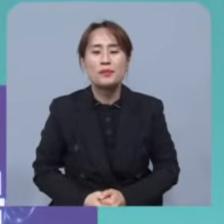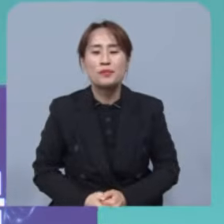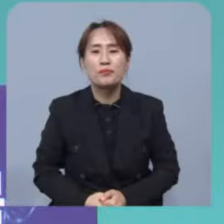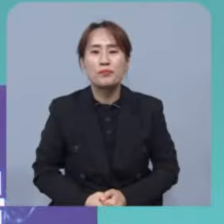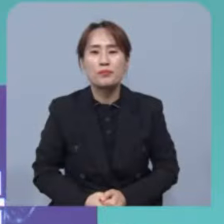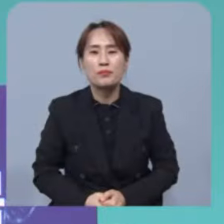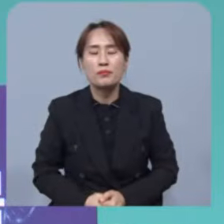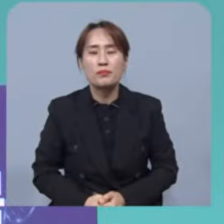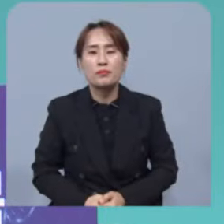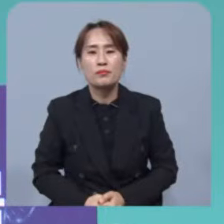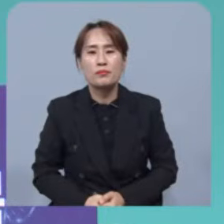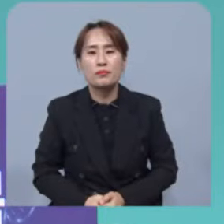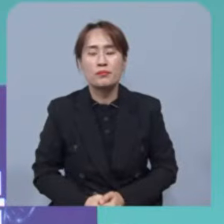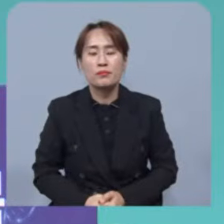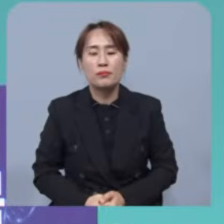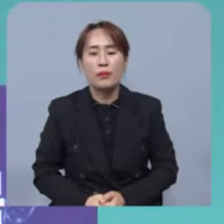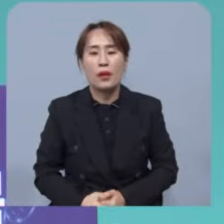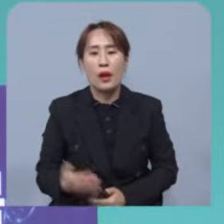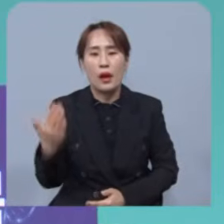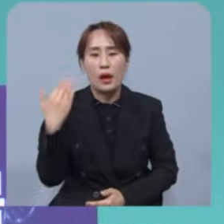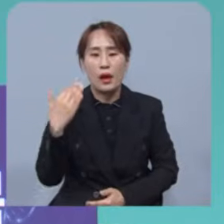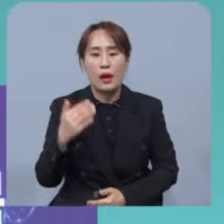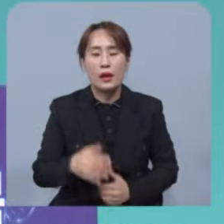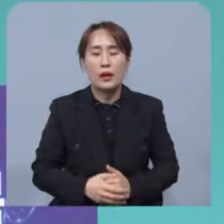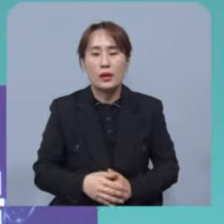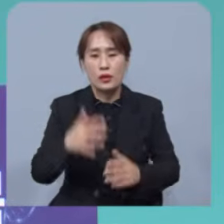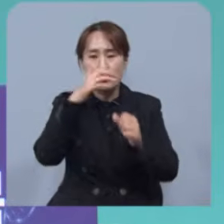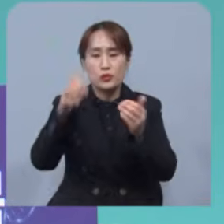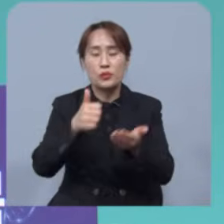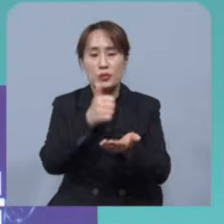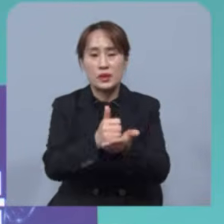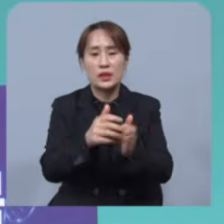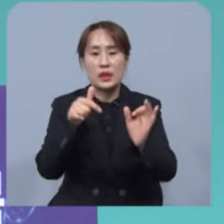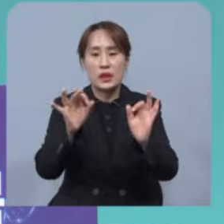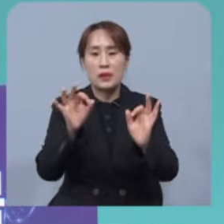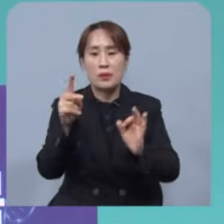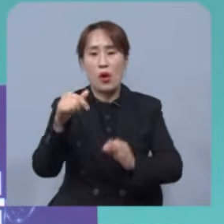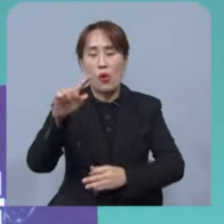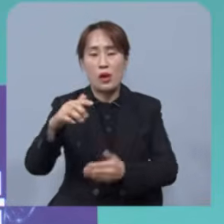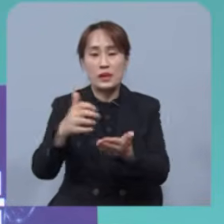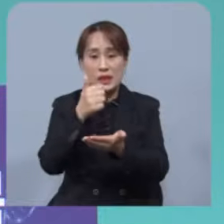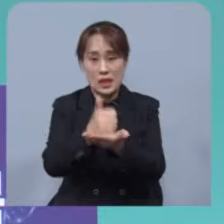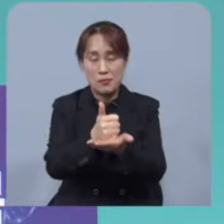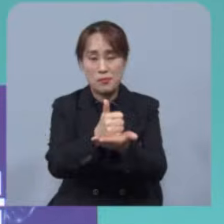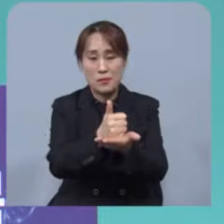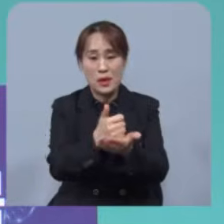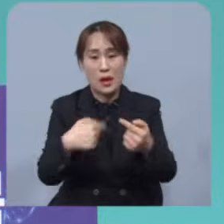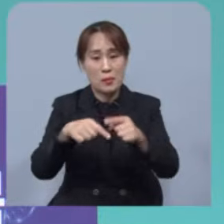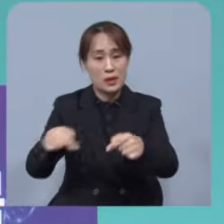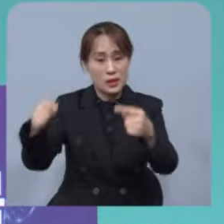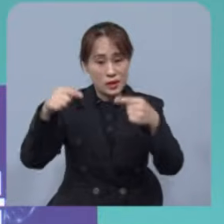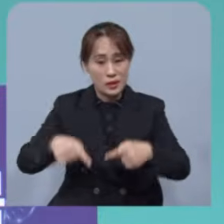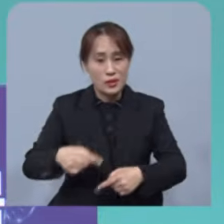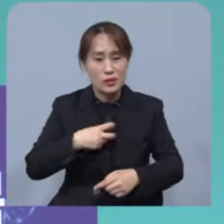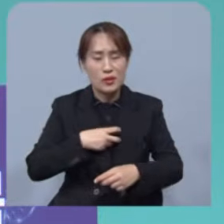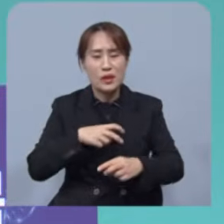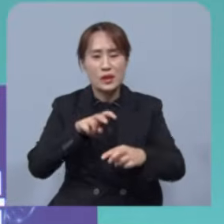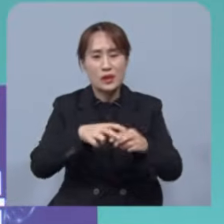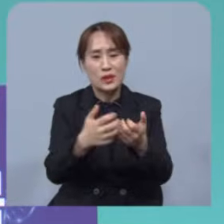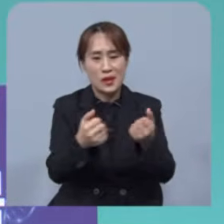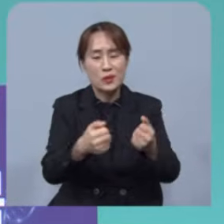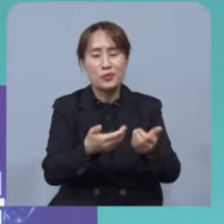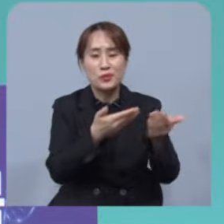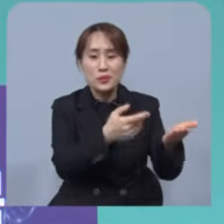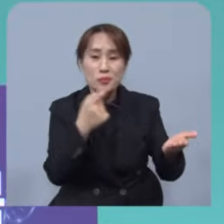그리고 우리 아까 보니까 김영환 도지사님 나오셨던데 우리가 이렇게 자리를 배정은 못